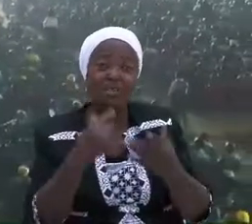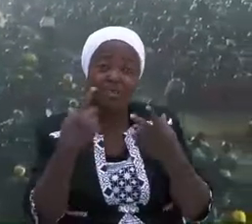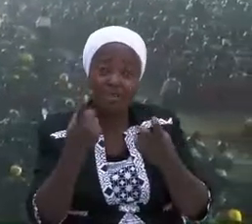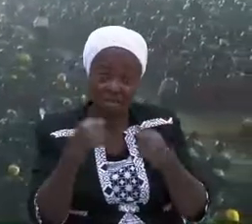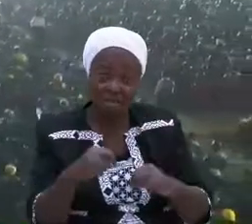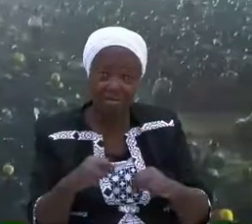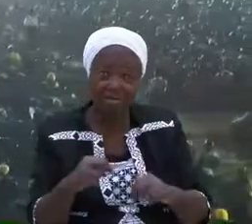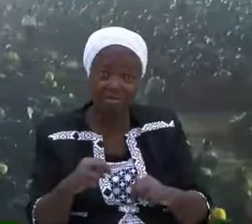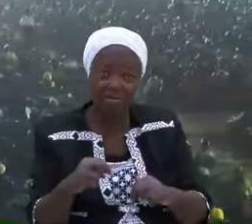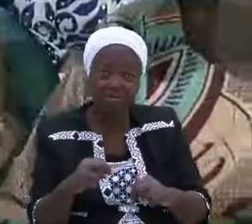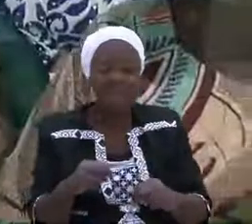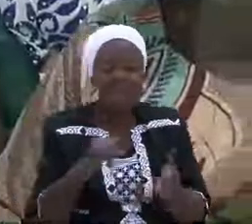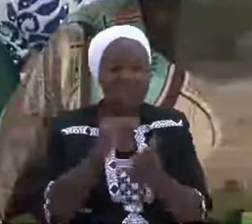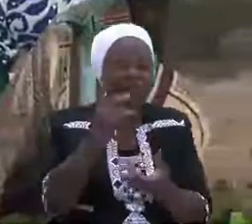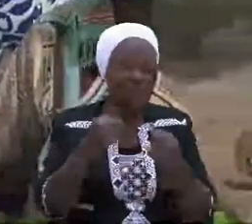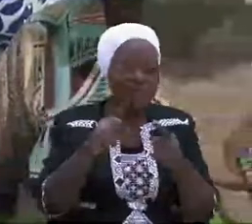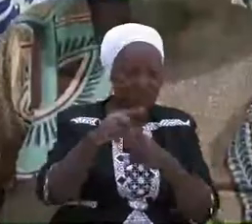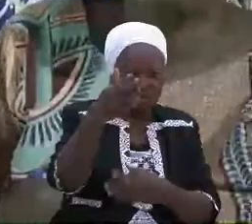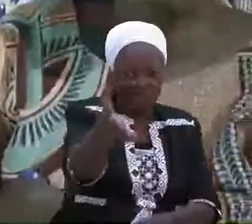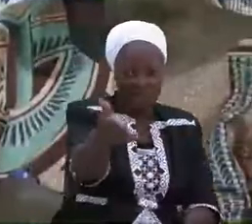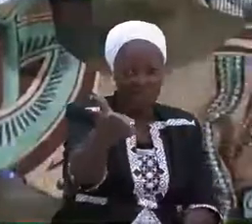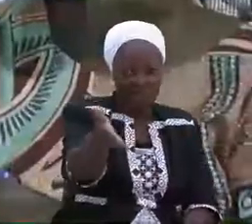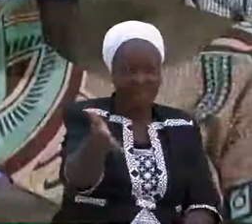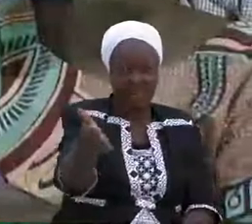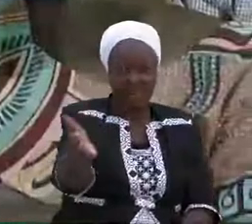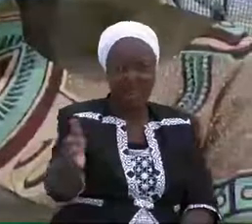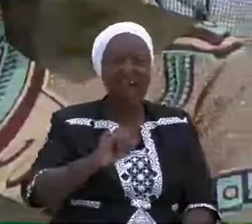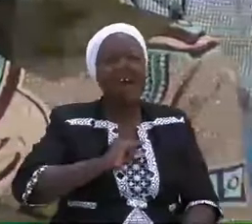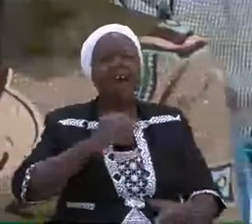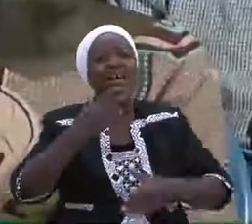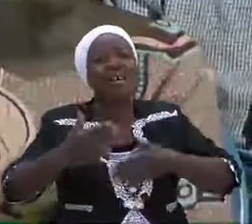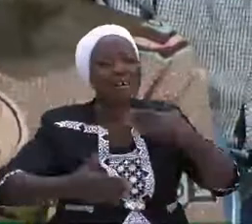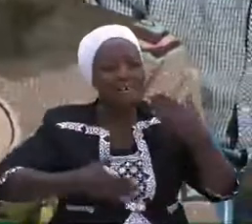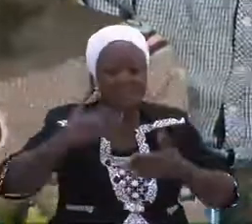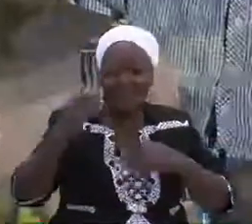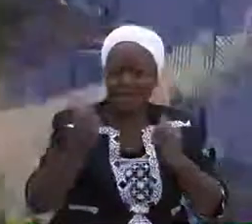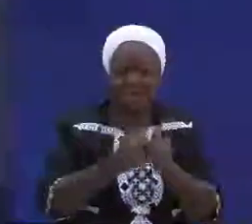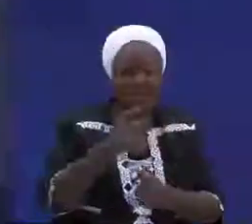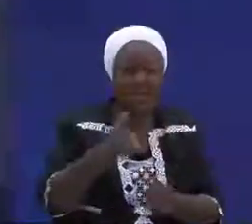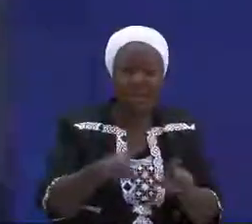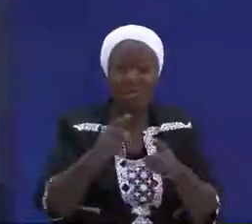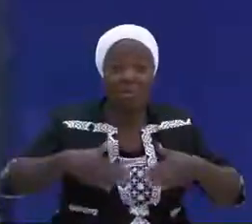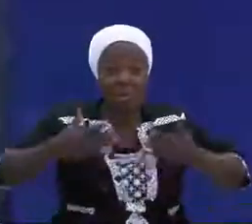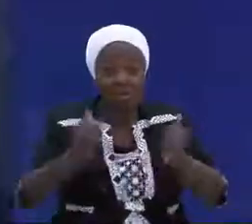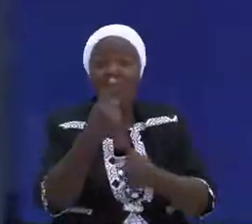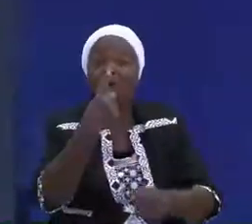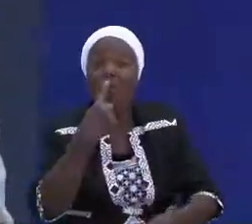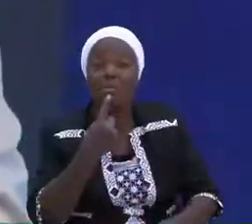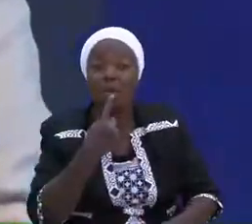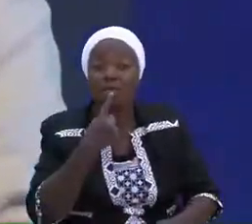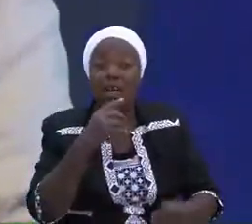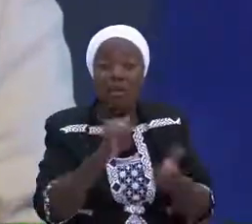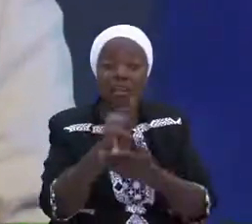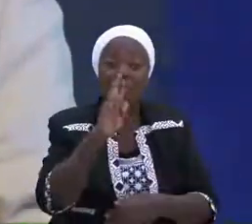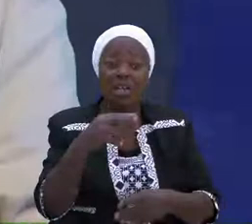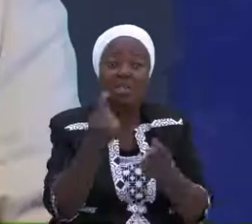venir? Ça viendra pour toi là-bas. Je me réjouis avec toi. Comme tu confesses de ta bouche que